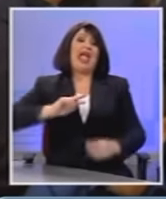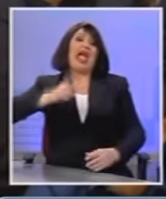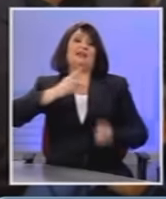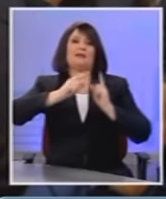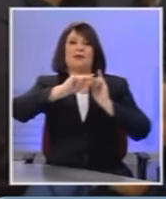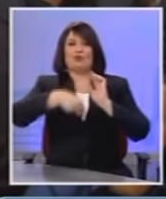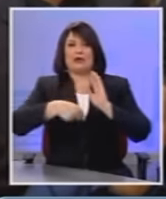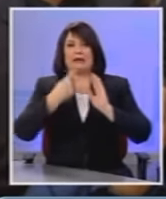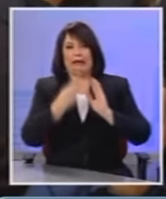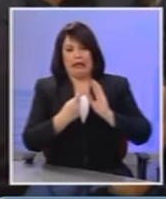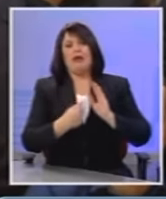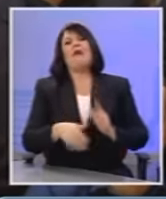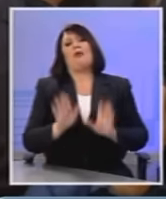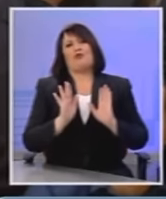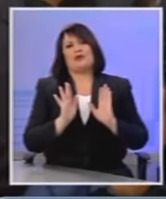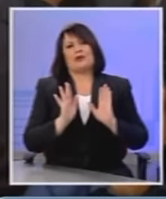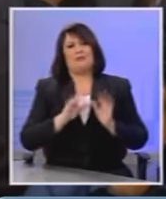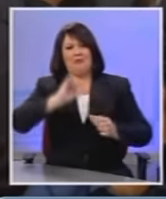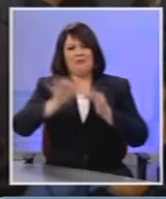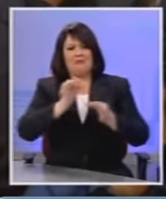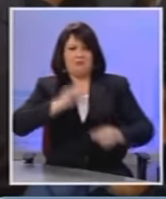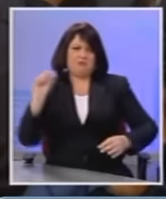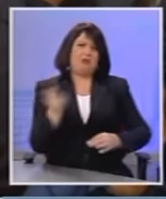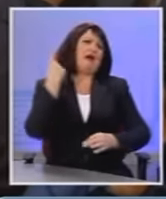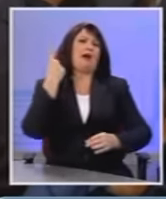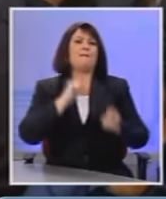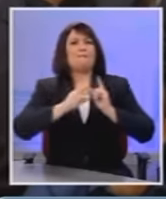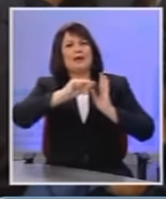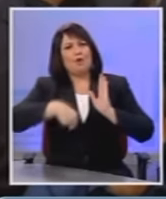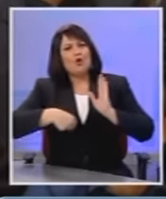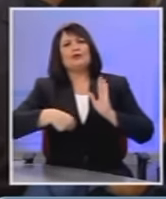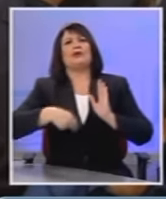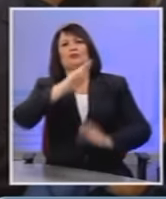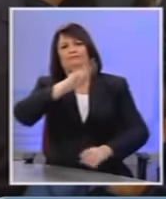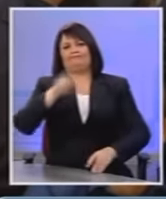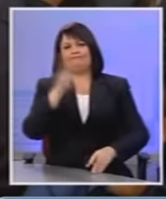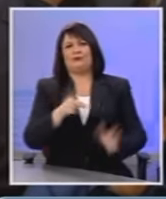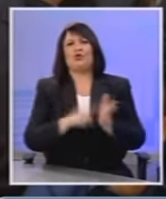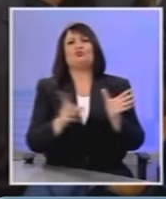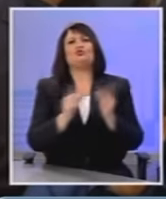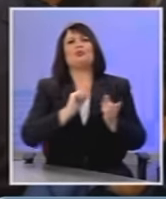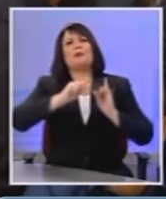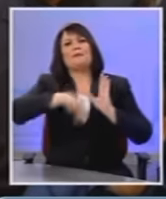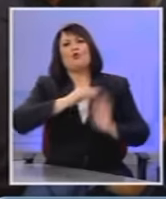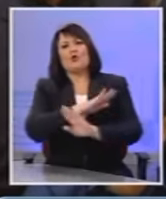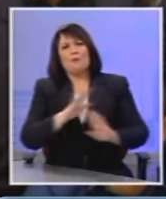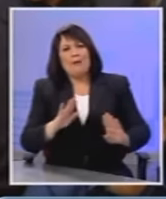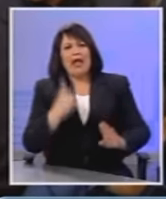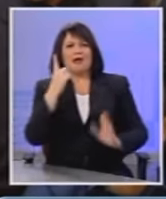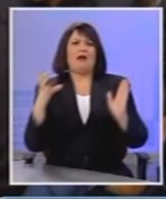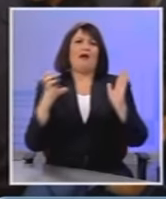αντιμνημονιακής, η οποία θα έσκιζε τα μνημόνια, θα καταργούσε τους μνημονιακούς νόμους με ένα